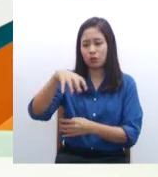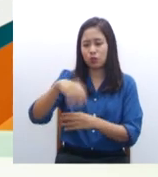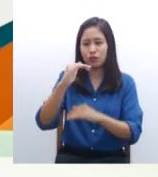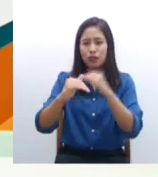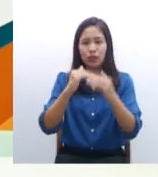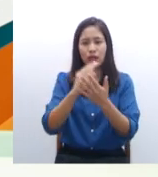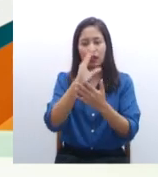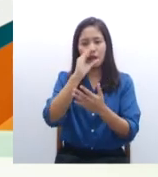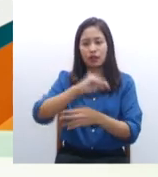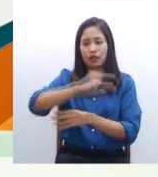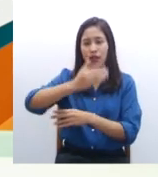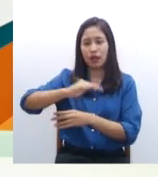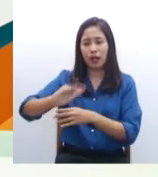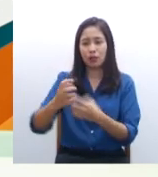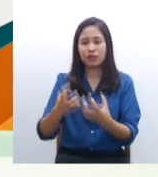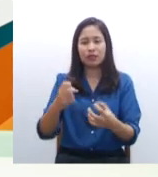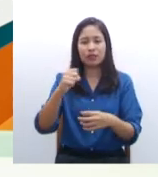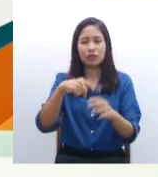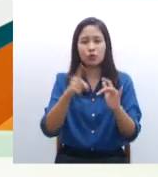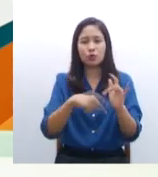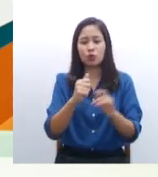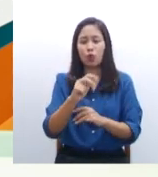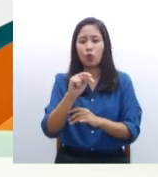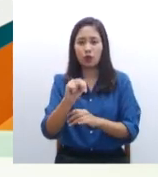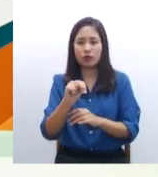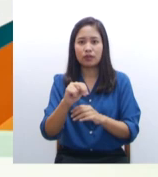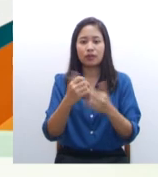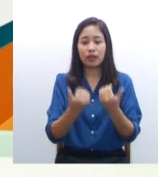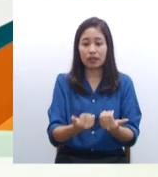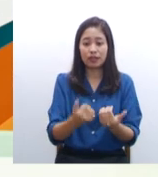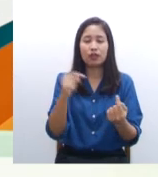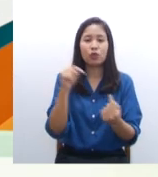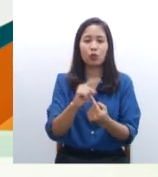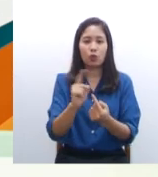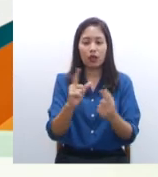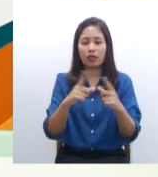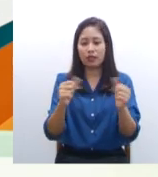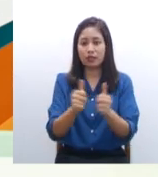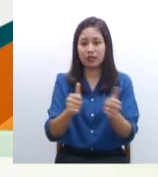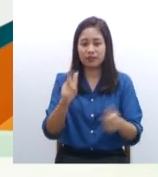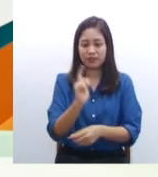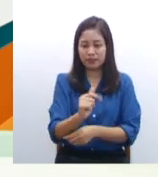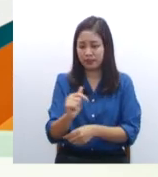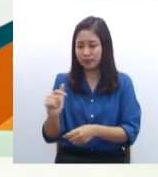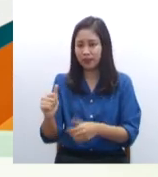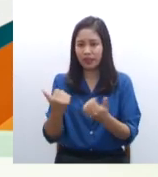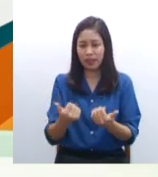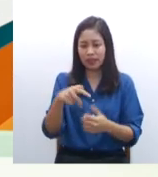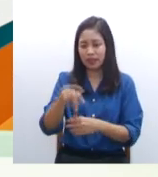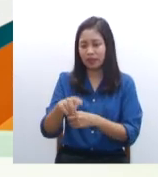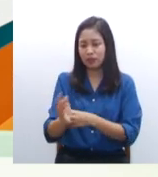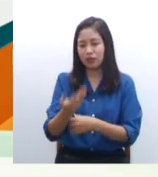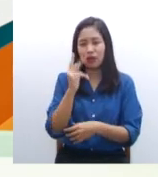อันเนื่องมาจากพระราชดำริช่วงนี้เป็นช่วงเรื่องเด่นประเด็นสำคัญเป็นช่วงที่ทางรายการพุทธเช้าข่าวสว